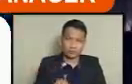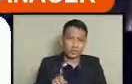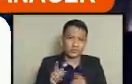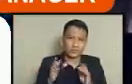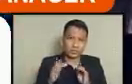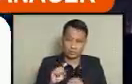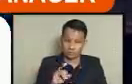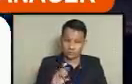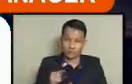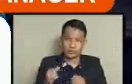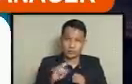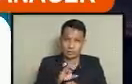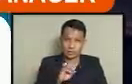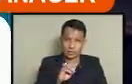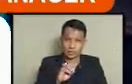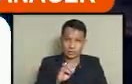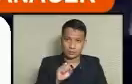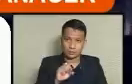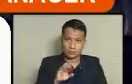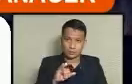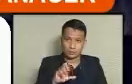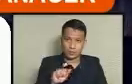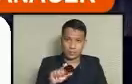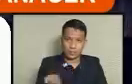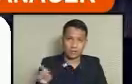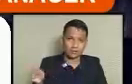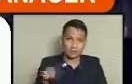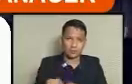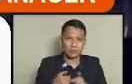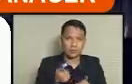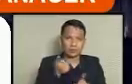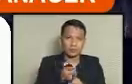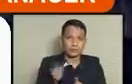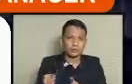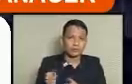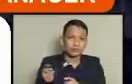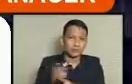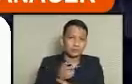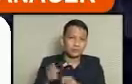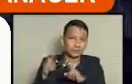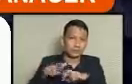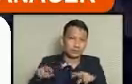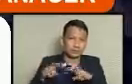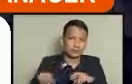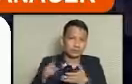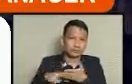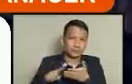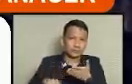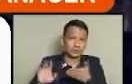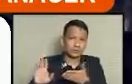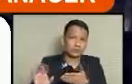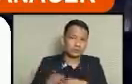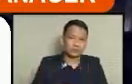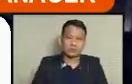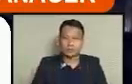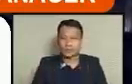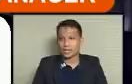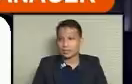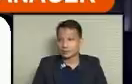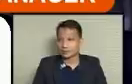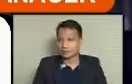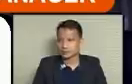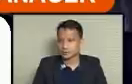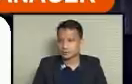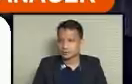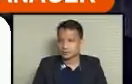dahil kapag hindi, mare-rate po kayo, sir. Sisiguraduhin ko po sige na yung po, SOSYA sir, po yung action. Anuhin ko lang po muna yung HR, sir, ha?